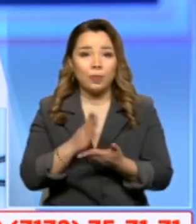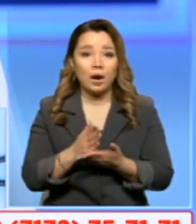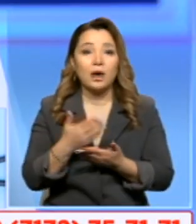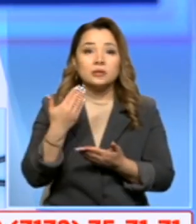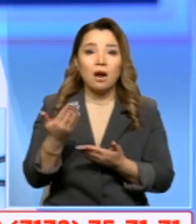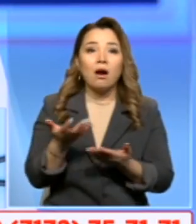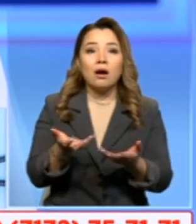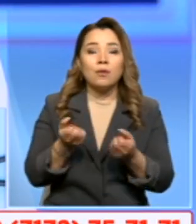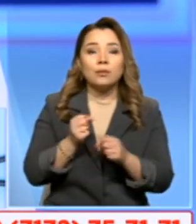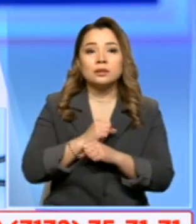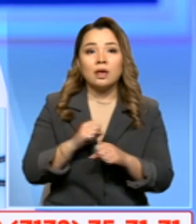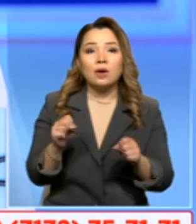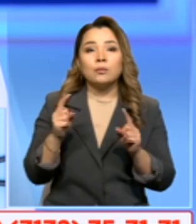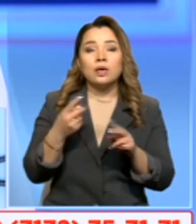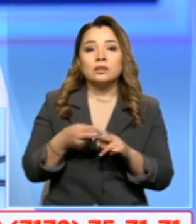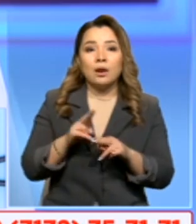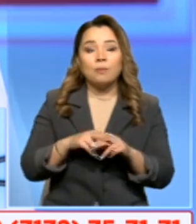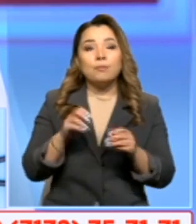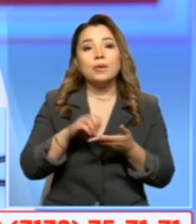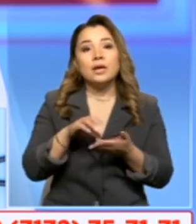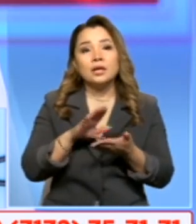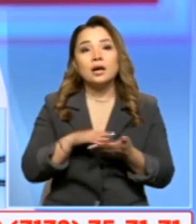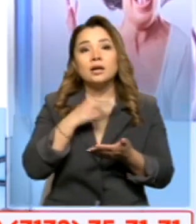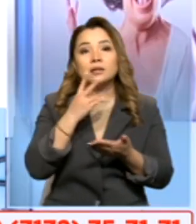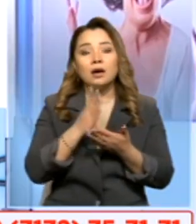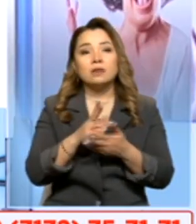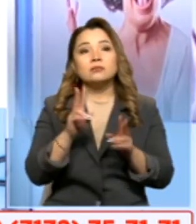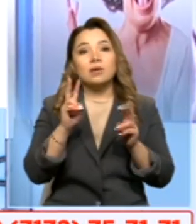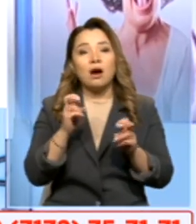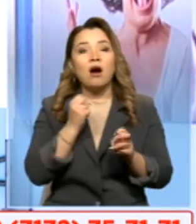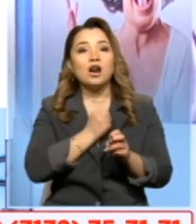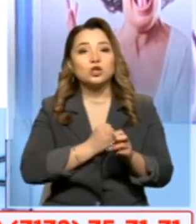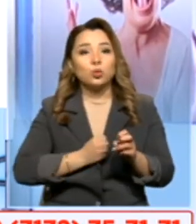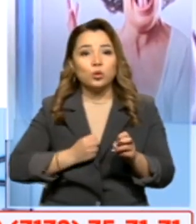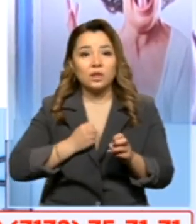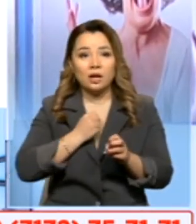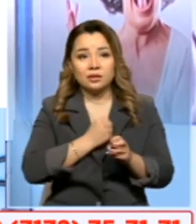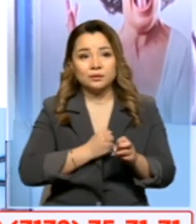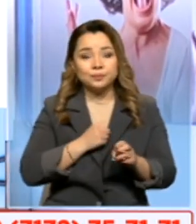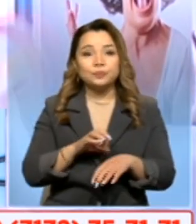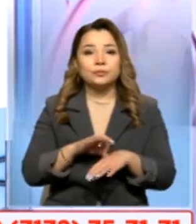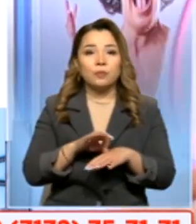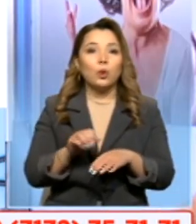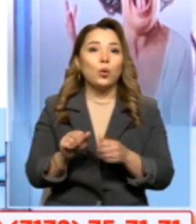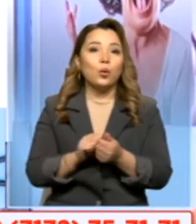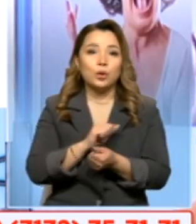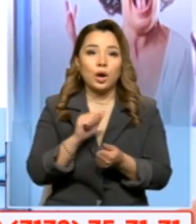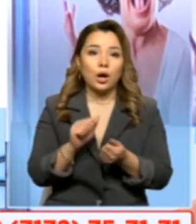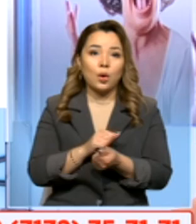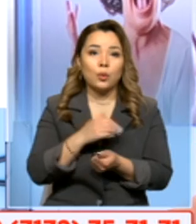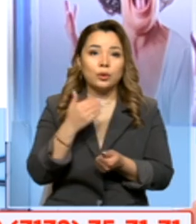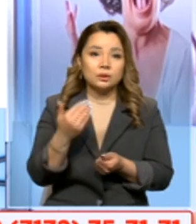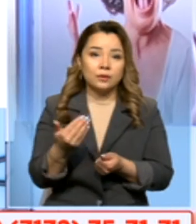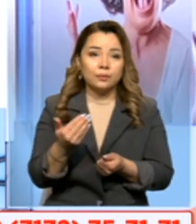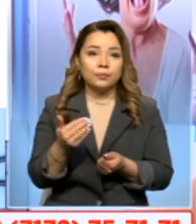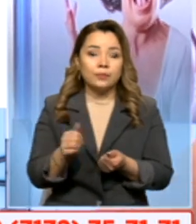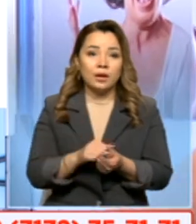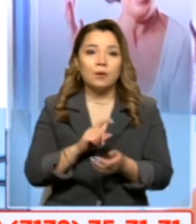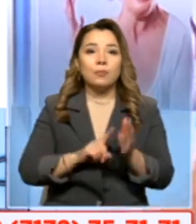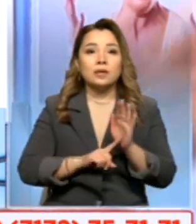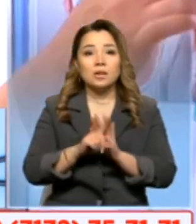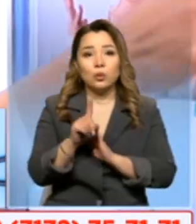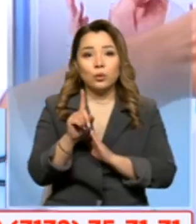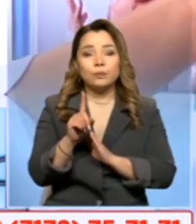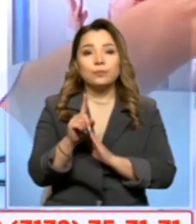біз қабылдамаймыз. Енді белгілері, белгілері ашушаңдық, теріңіздің құрғауы, теріңіздің құрғауы